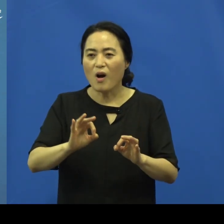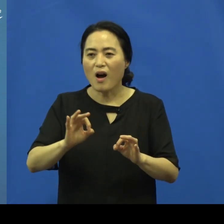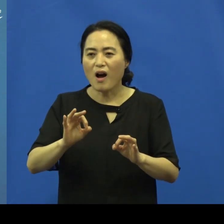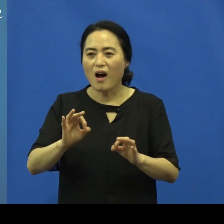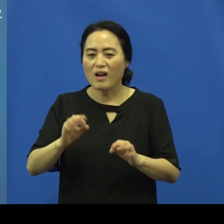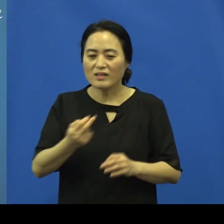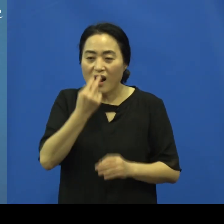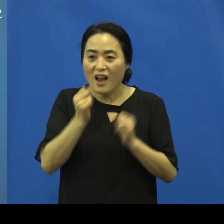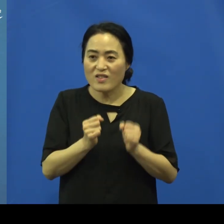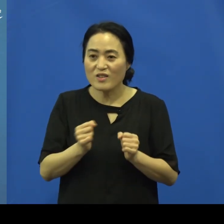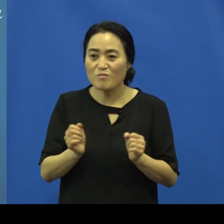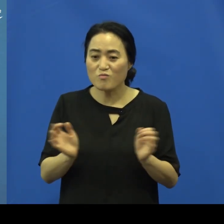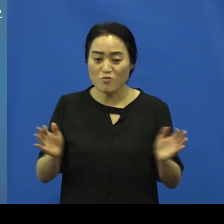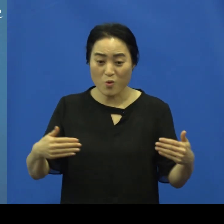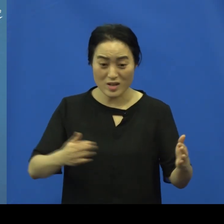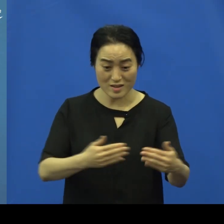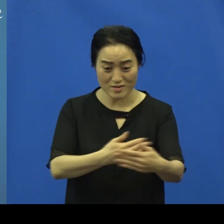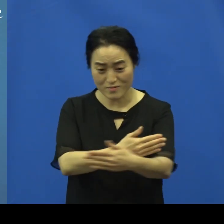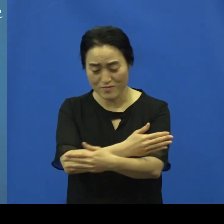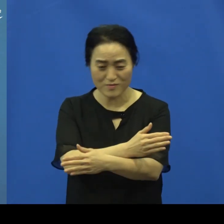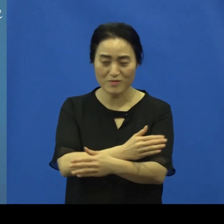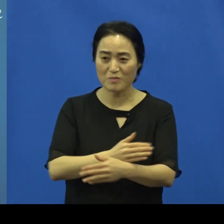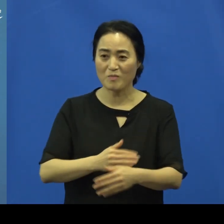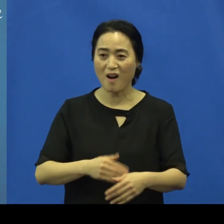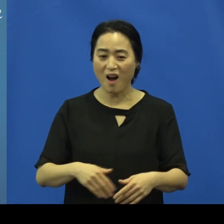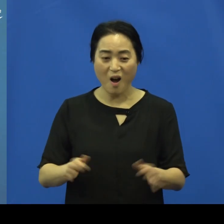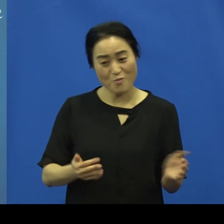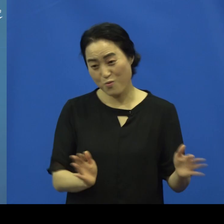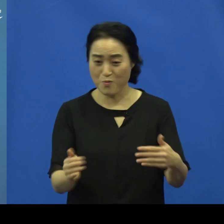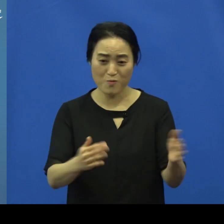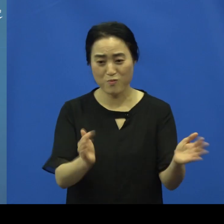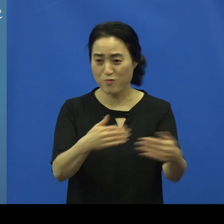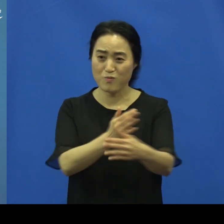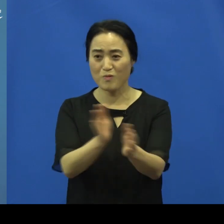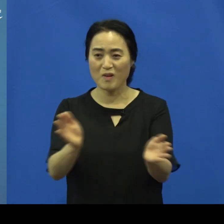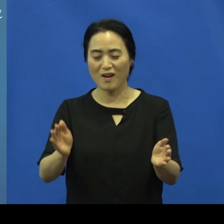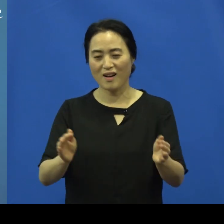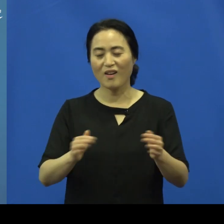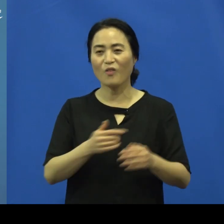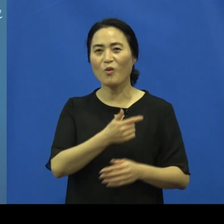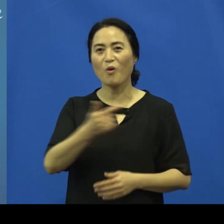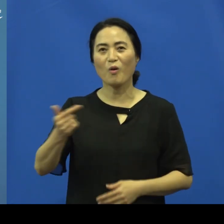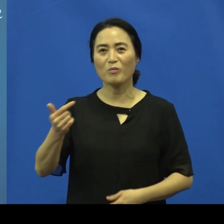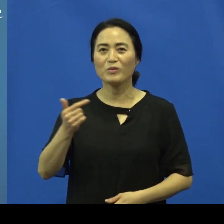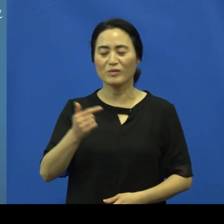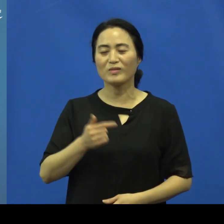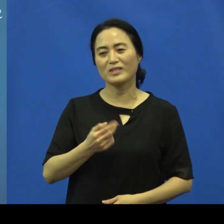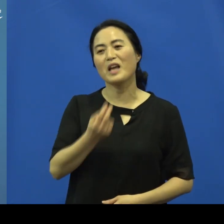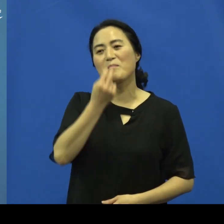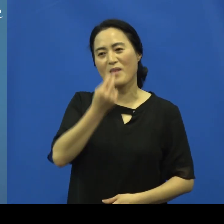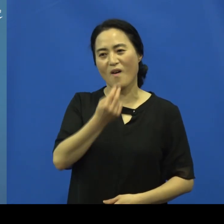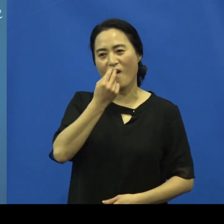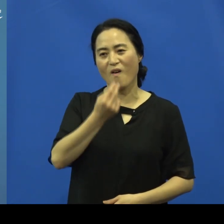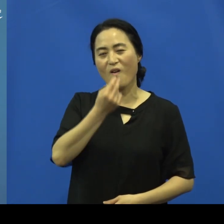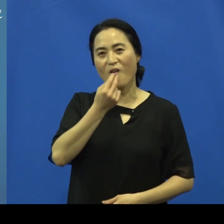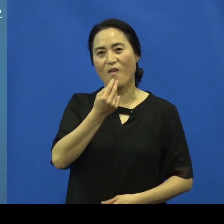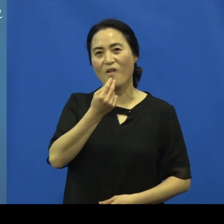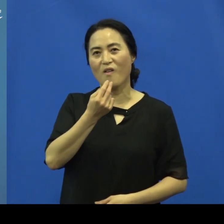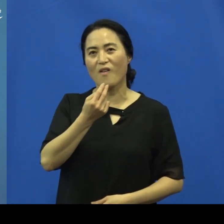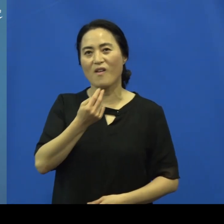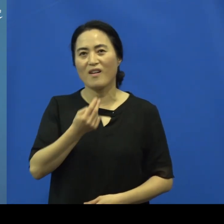그 물고기들이 그냥 물에서 날아다니는 거 너무 아름다워요. 여러분 생명은